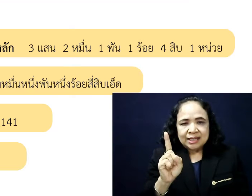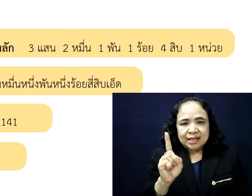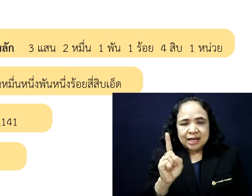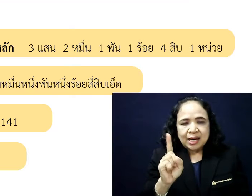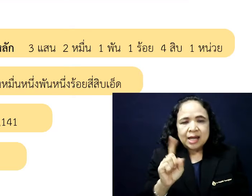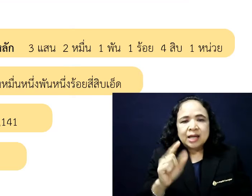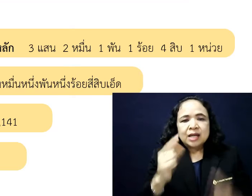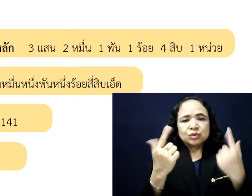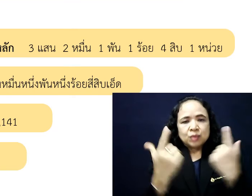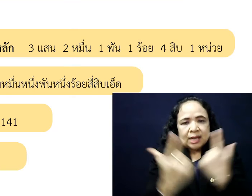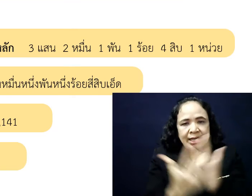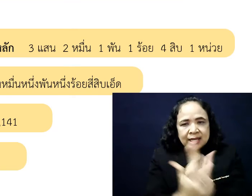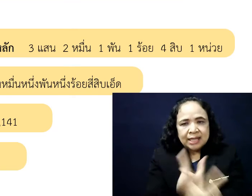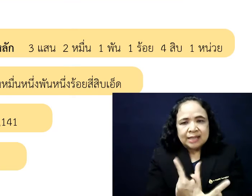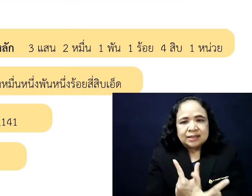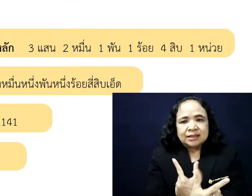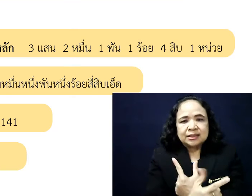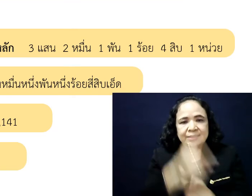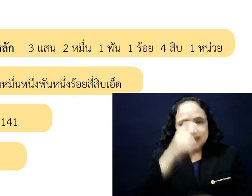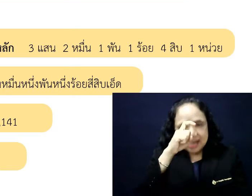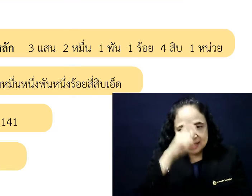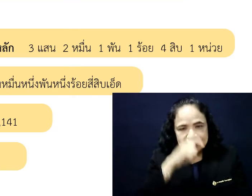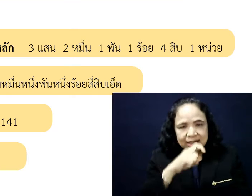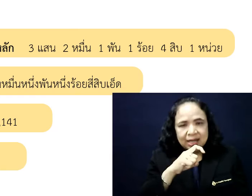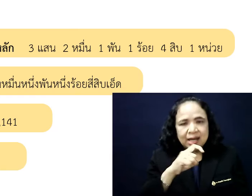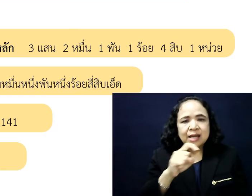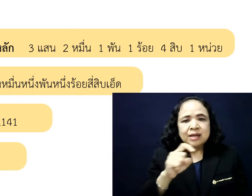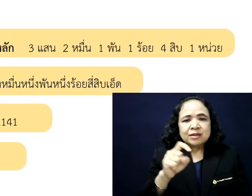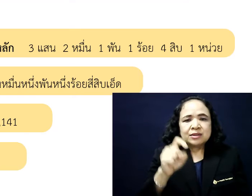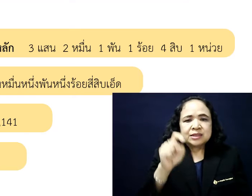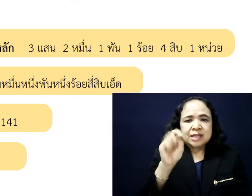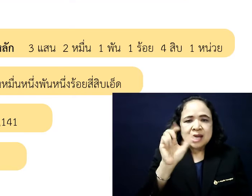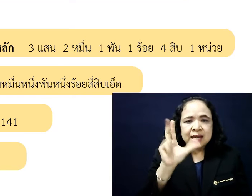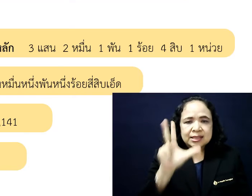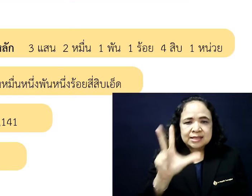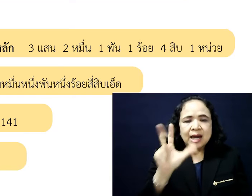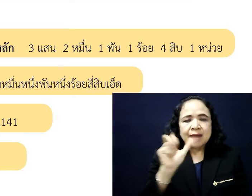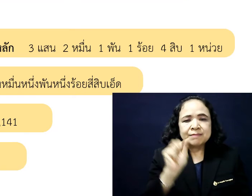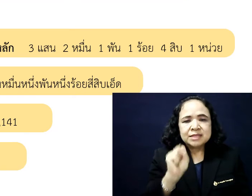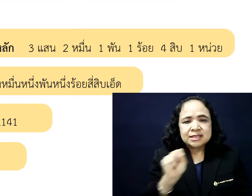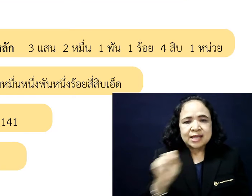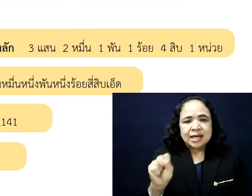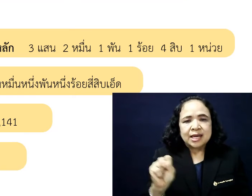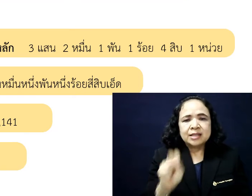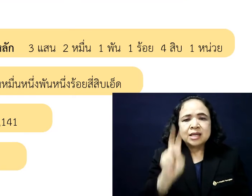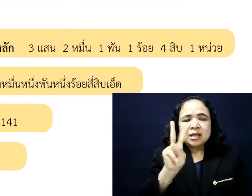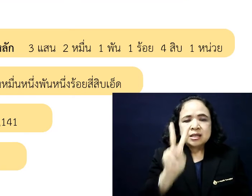321,141นะคะตัวเลขไทยนะคะก็จะได้